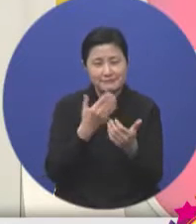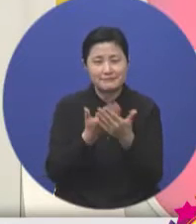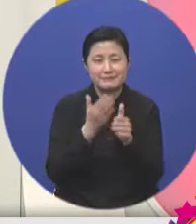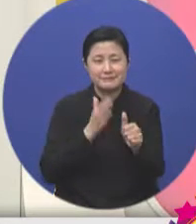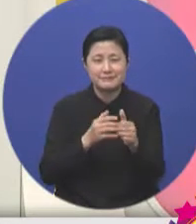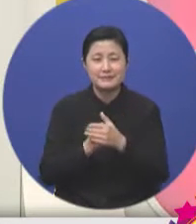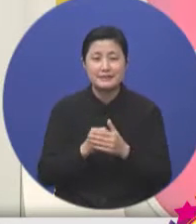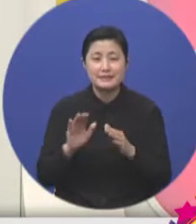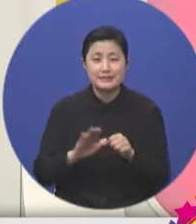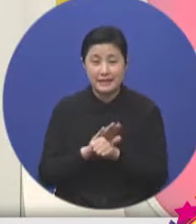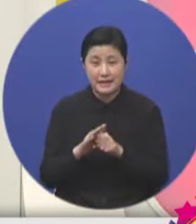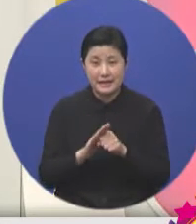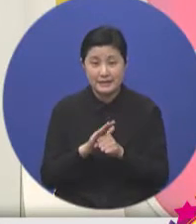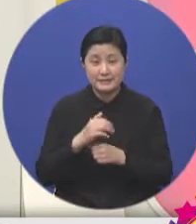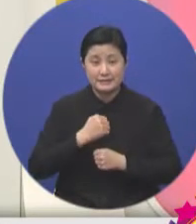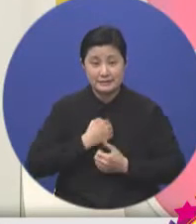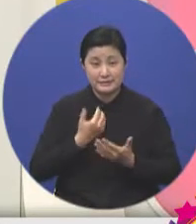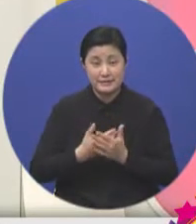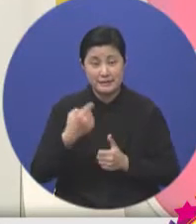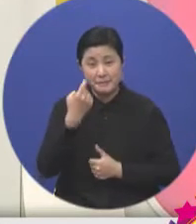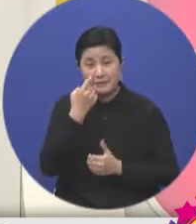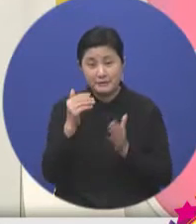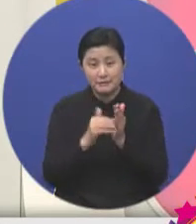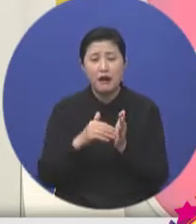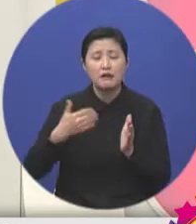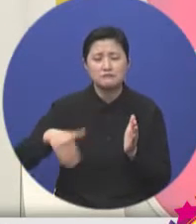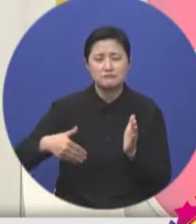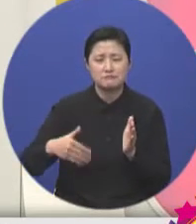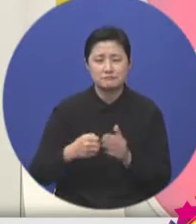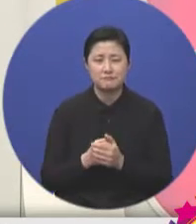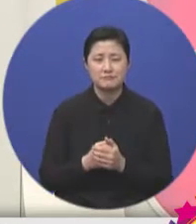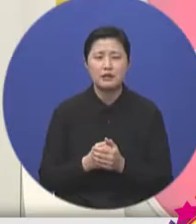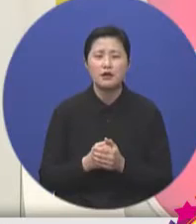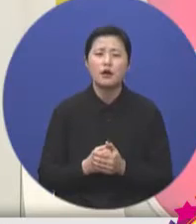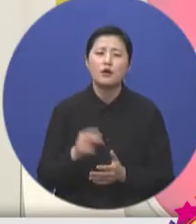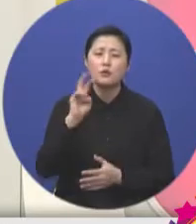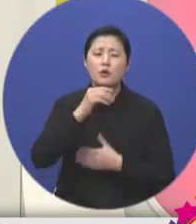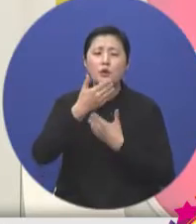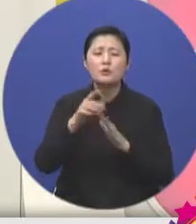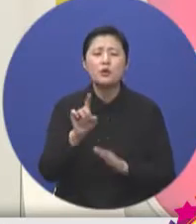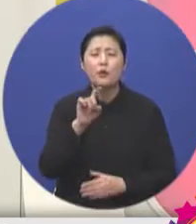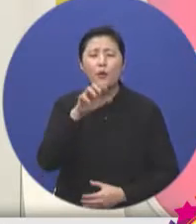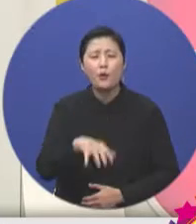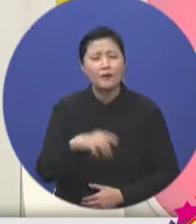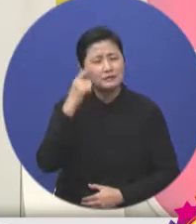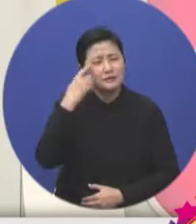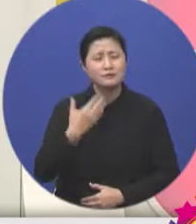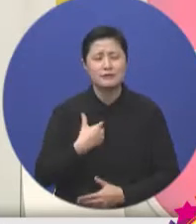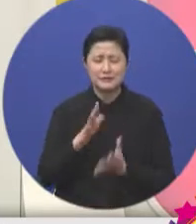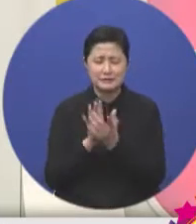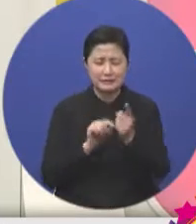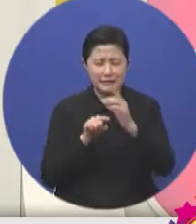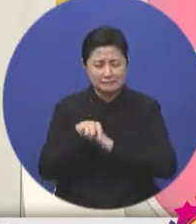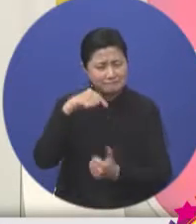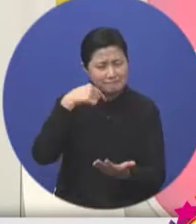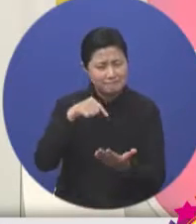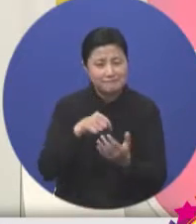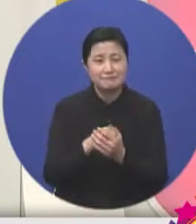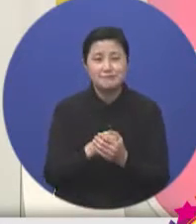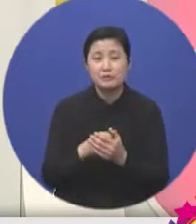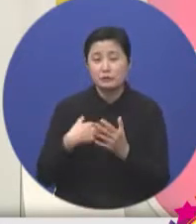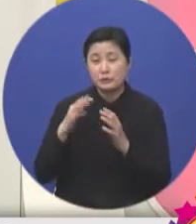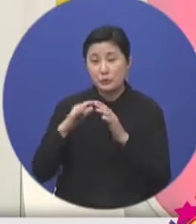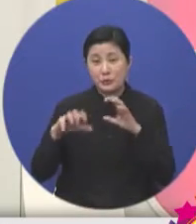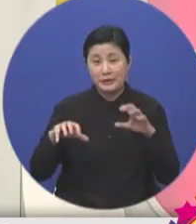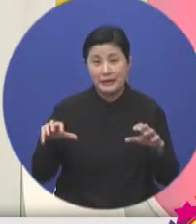네, 이 사람을 지켜주세요는 배우셨어요? 아니요. 근데 그 노래교실 어디야? 그러니까. 우리가 가야겠어. 수업을 한번 해보고 저희